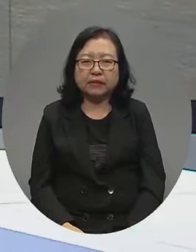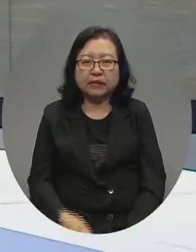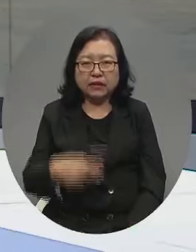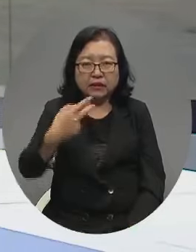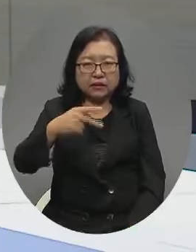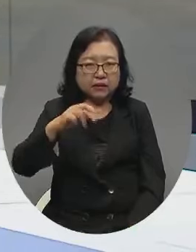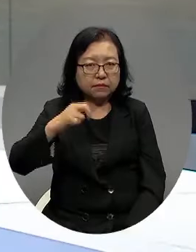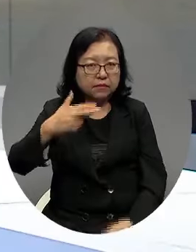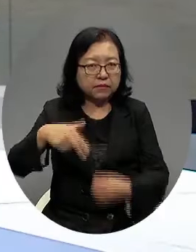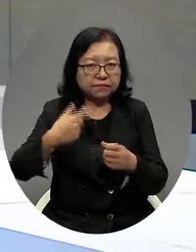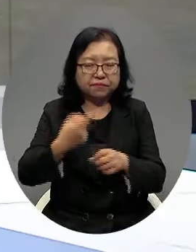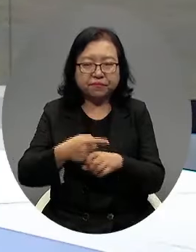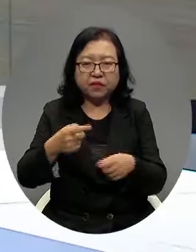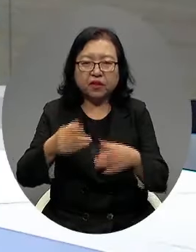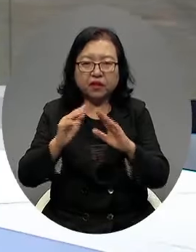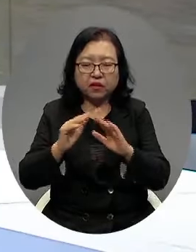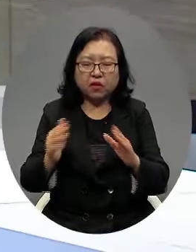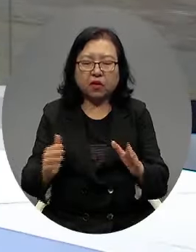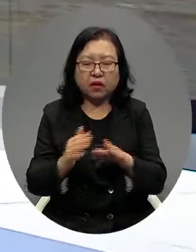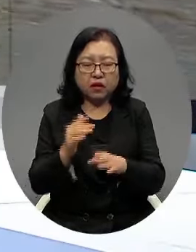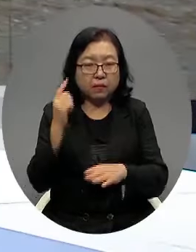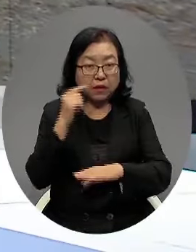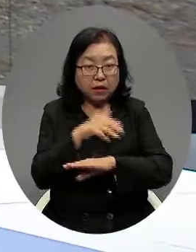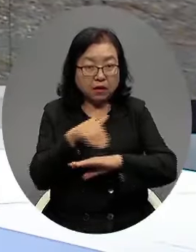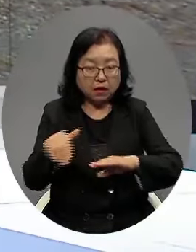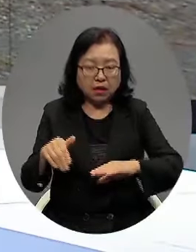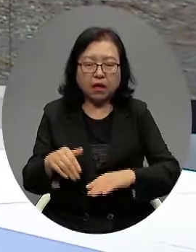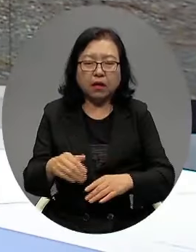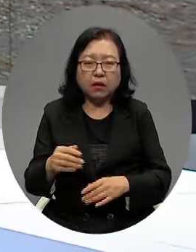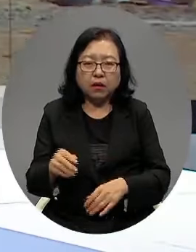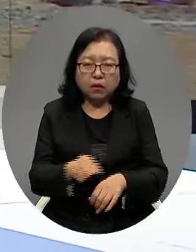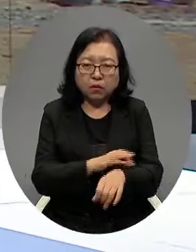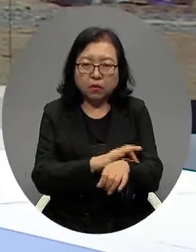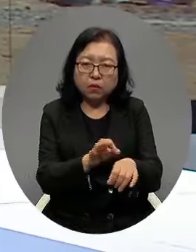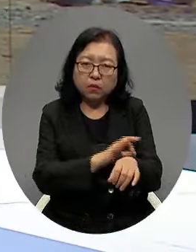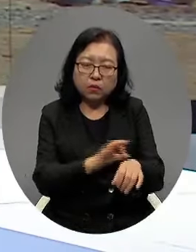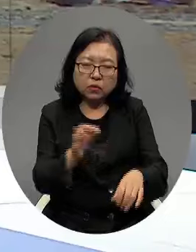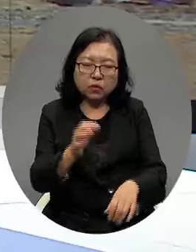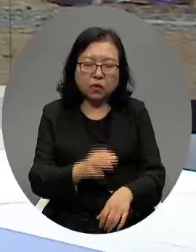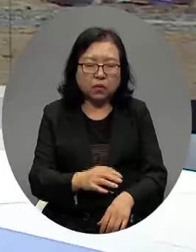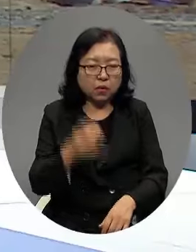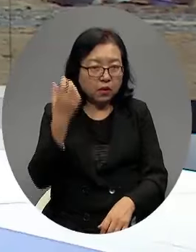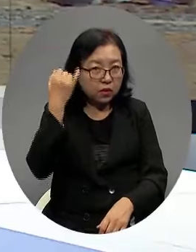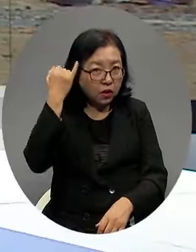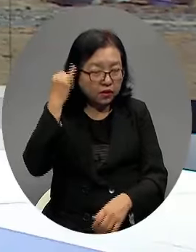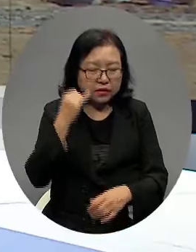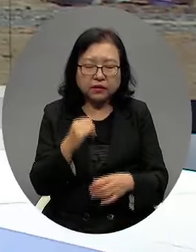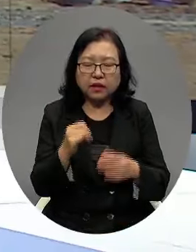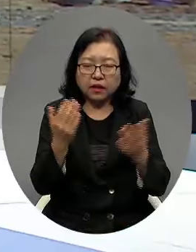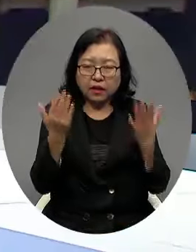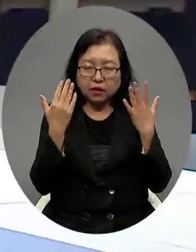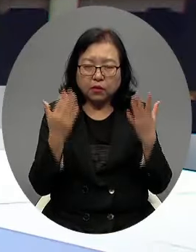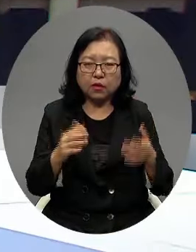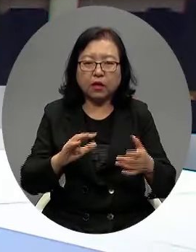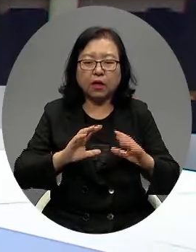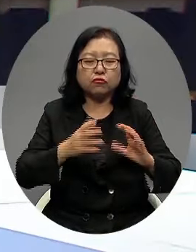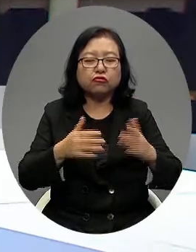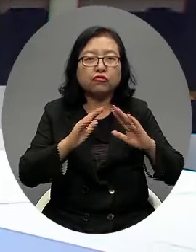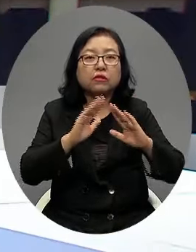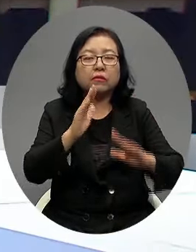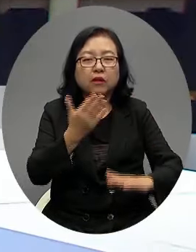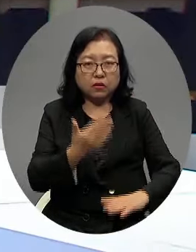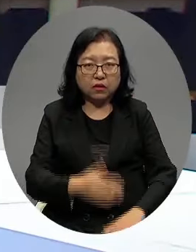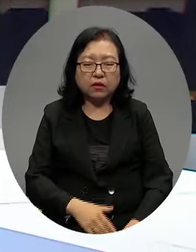2027년 개교를 앞둔 오송 AI 바이오 영재학교가 국립 학교로 추진되면서 충북 학생들을 위한